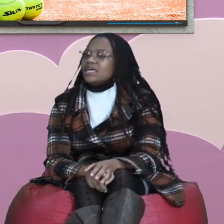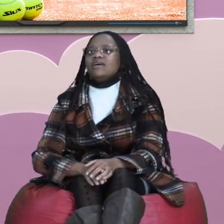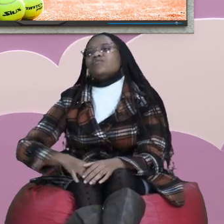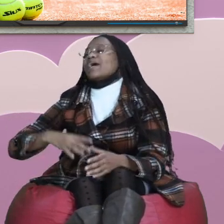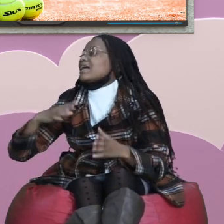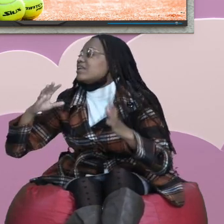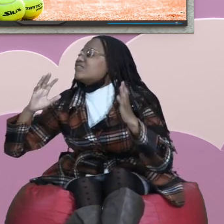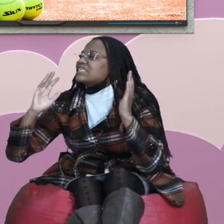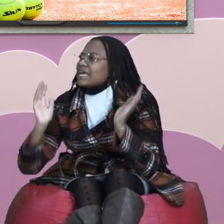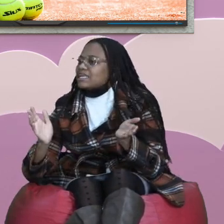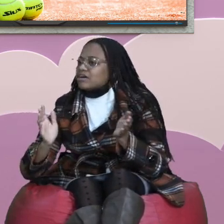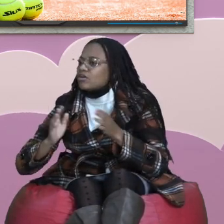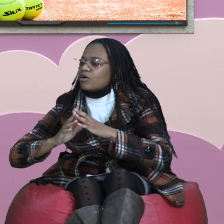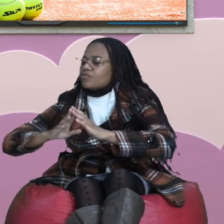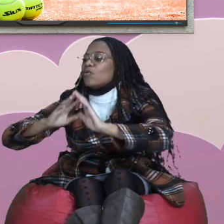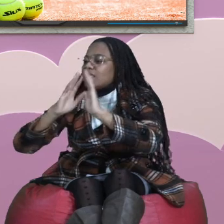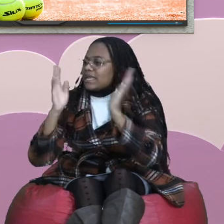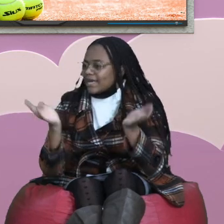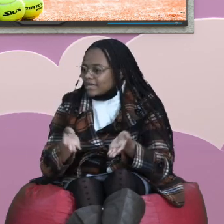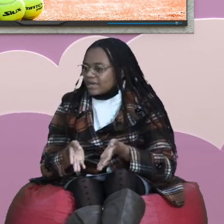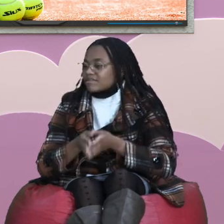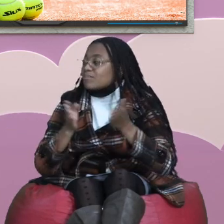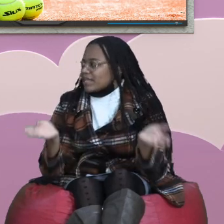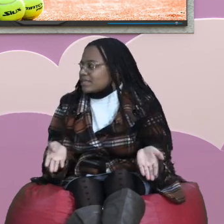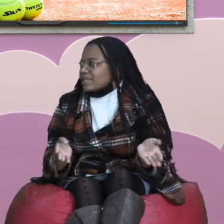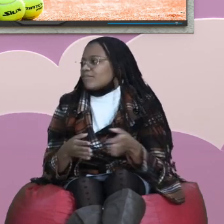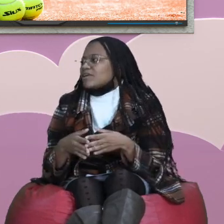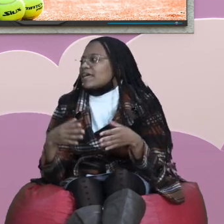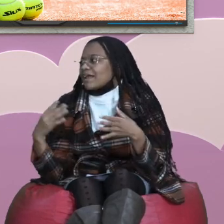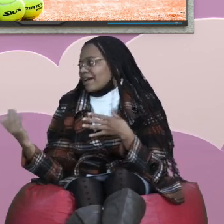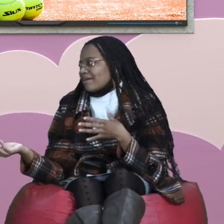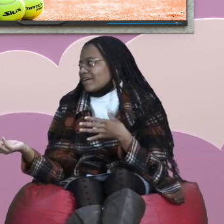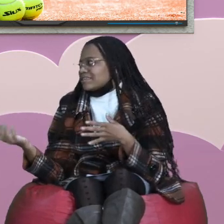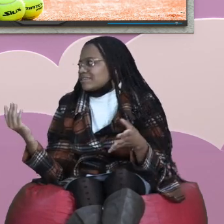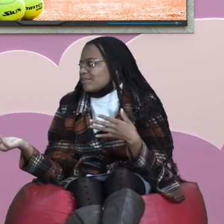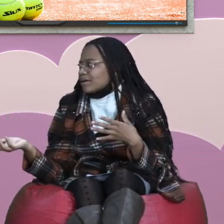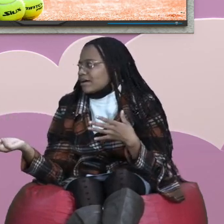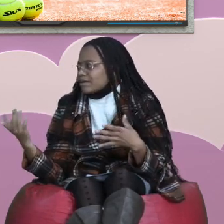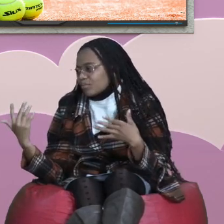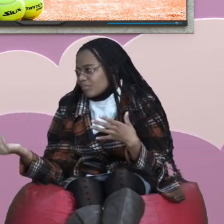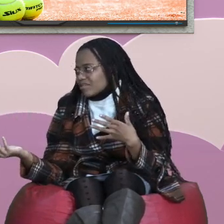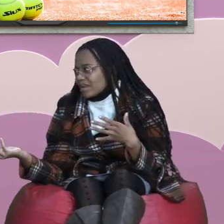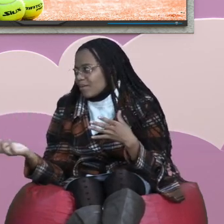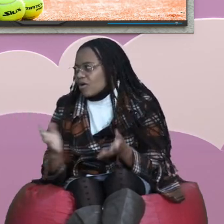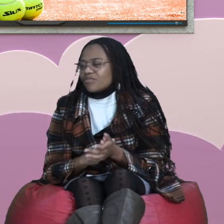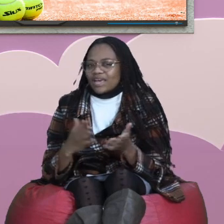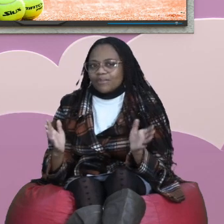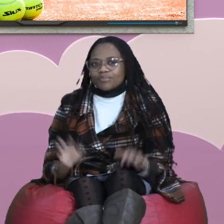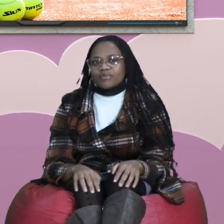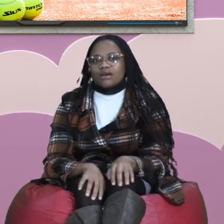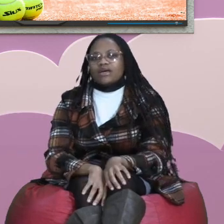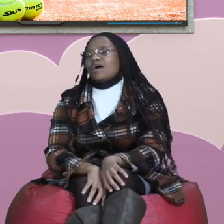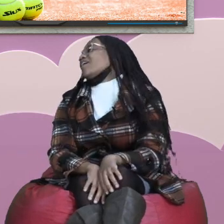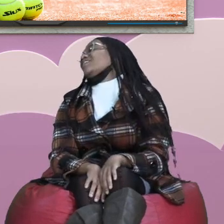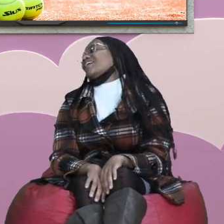sien. Ja. So ek gaan hulle verduidelik of hoe hulle lyk. Hulle is 'n beeld en dan moet jy raai wat is die tipe pop Poppie se wat jy naam nou. of ja.